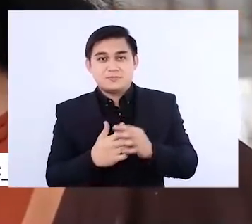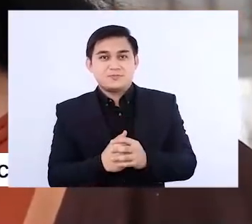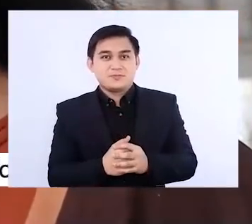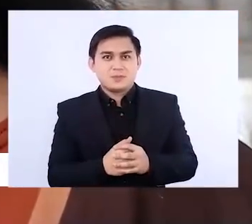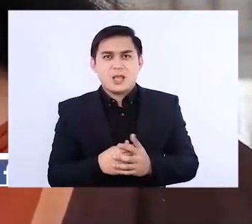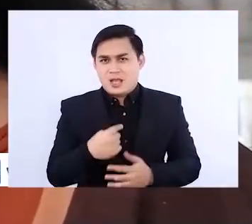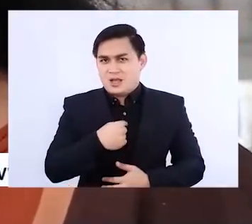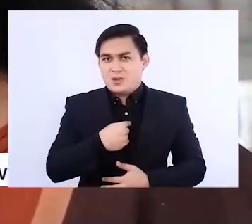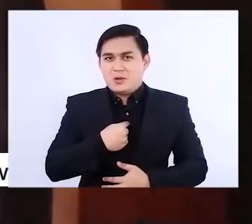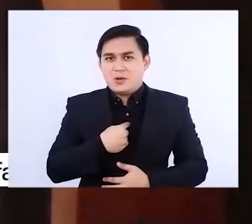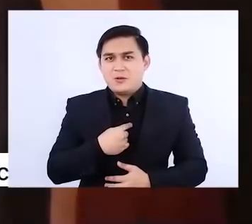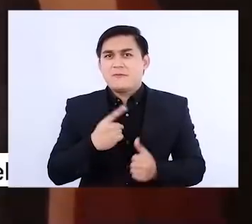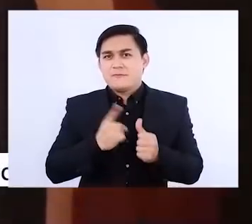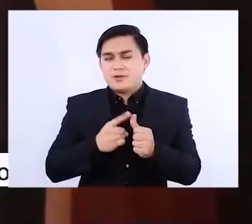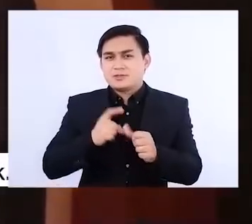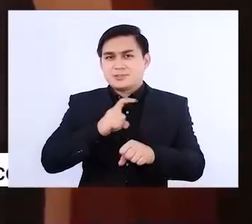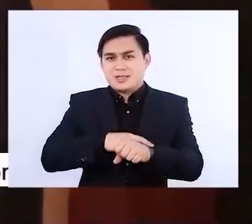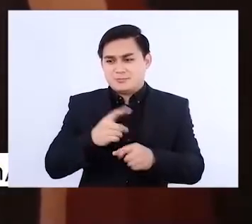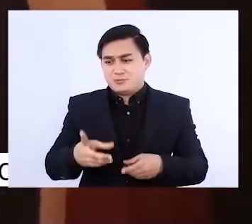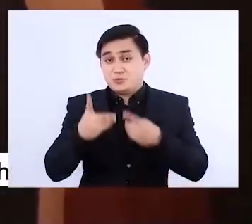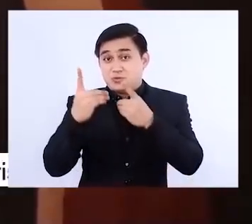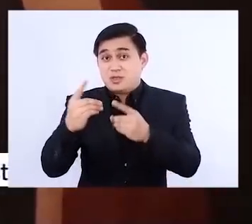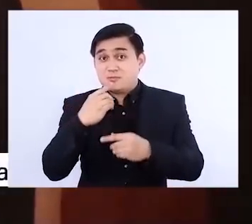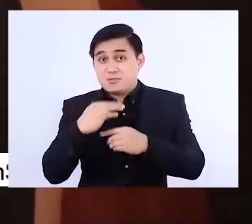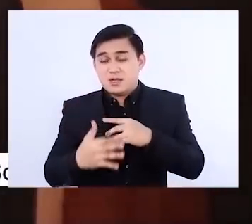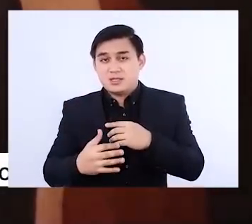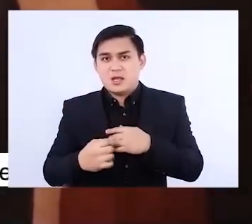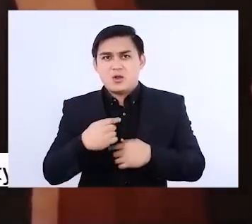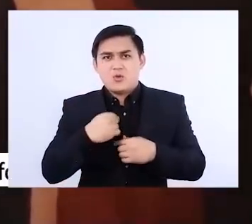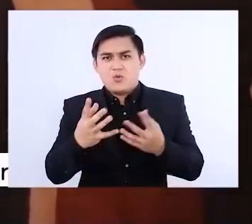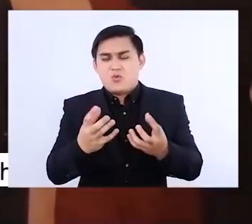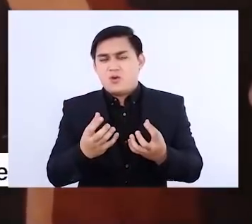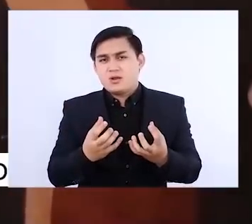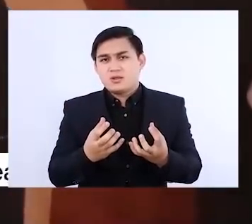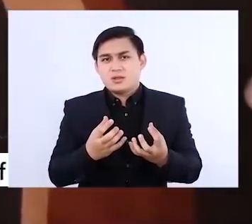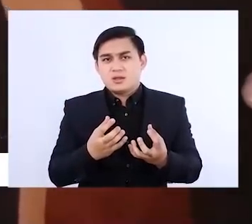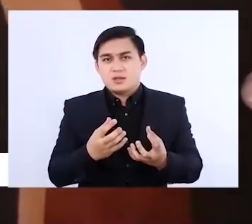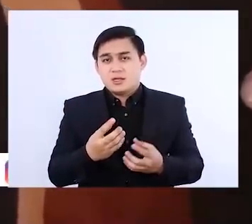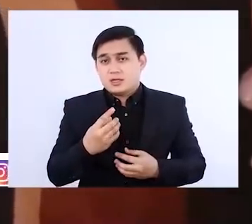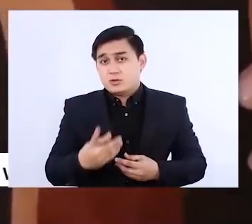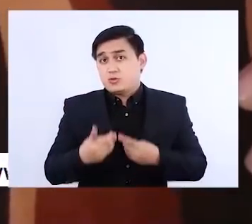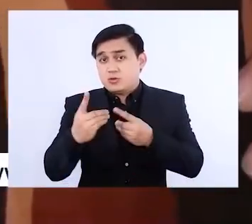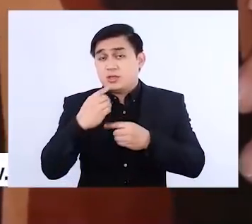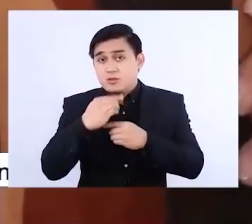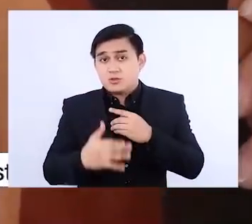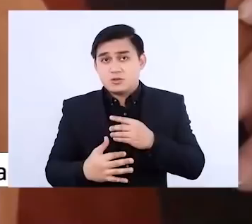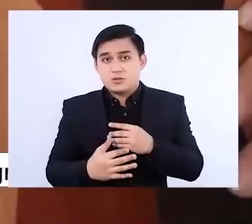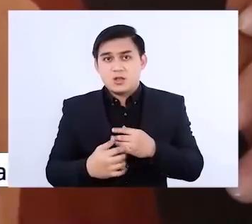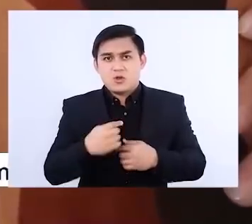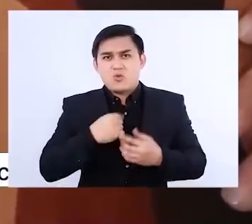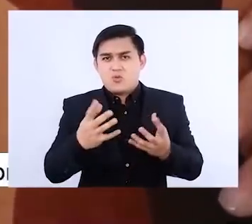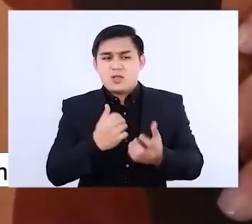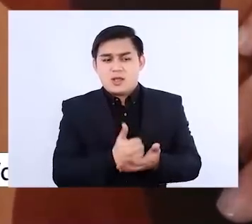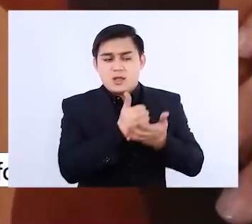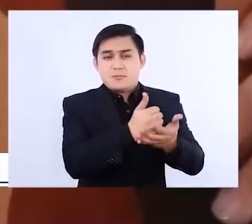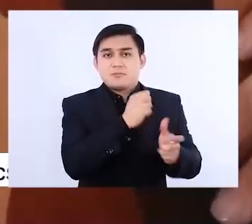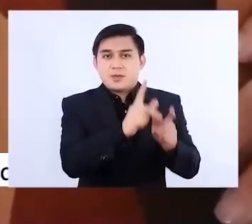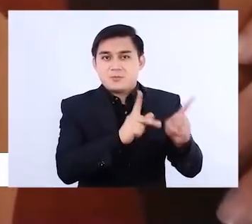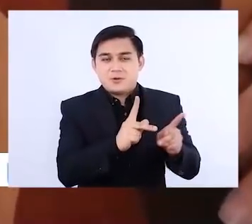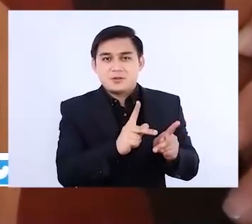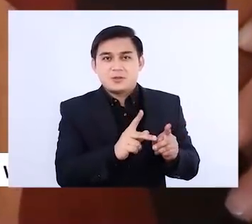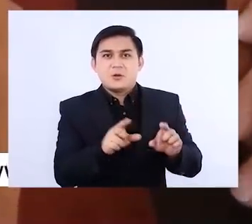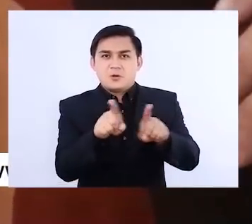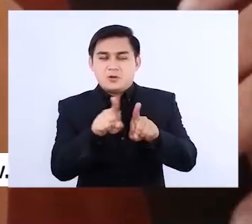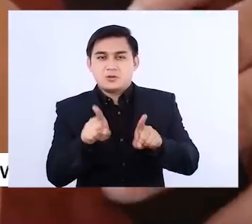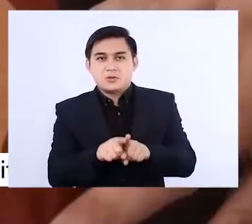lang pong pag-donate ng dugo. Naisip ko pong mag-donate kasi gusto kong makatulong yung dugo ko, makatulong sa ibang tao. At the same time po,